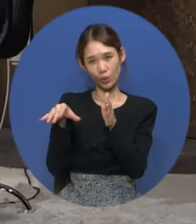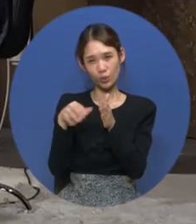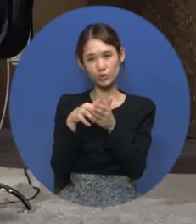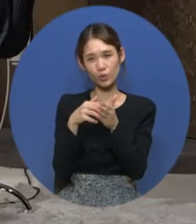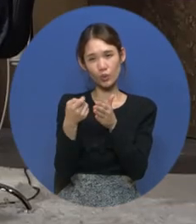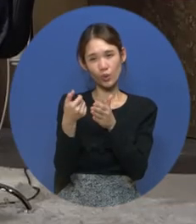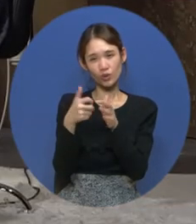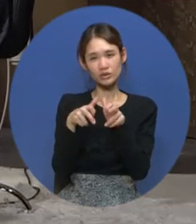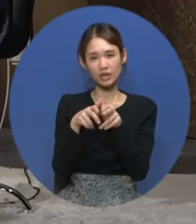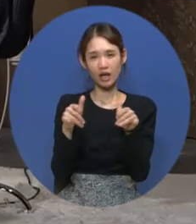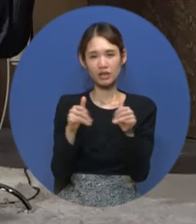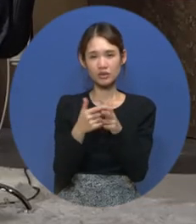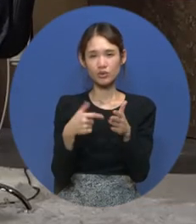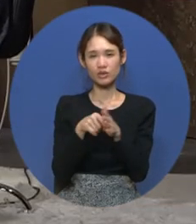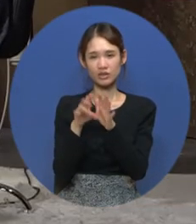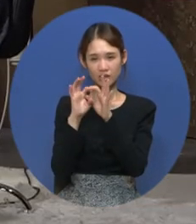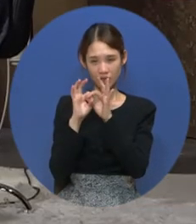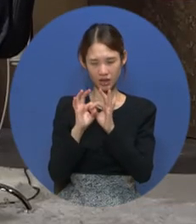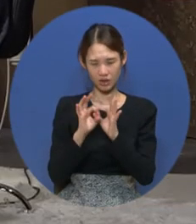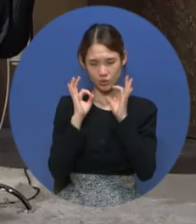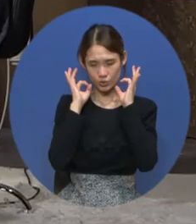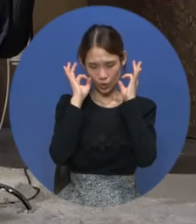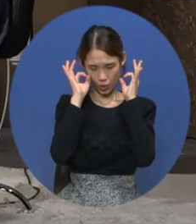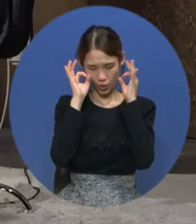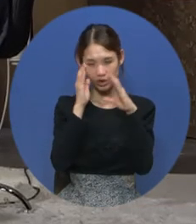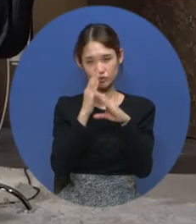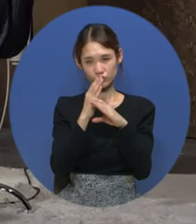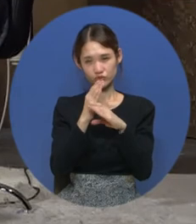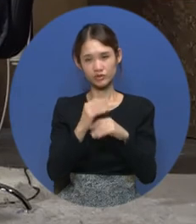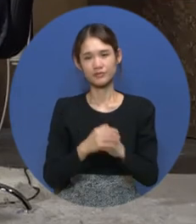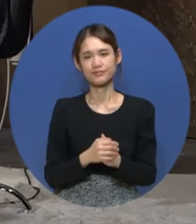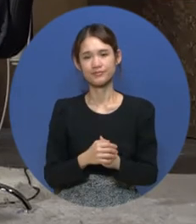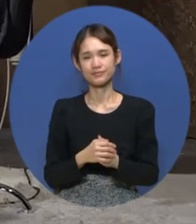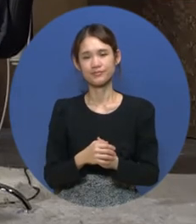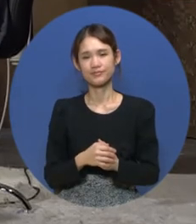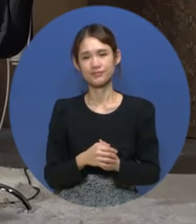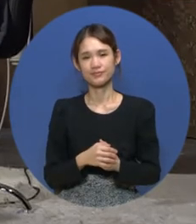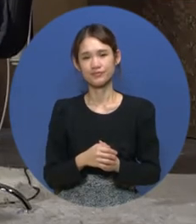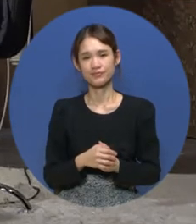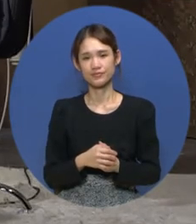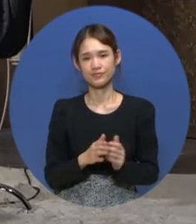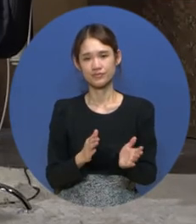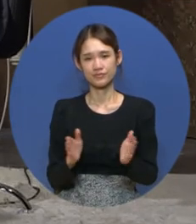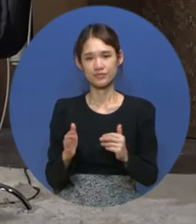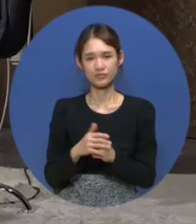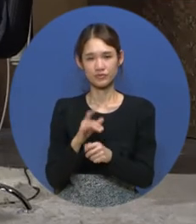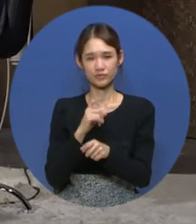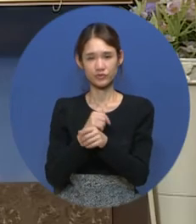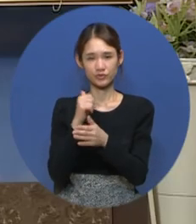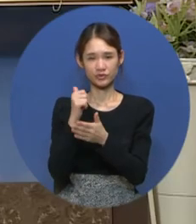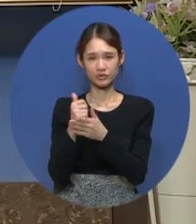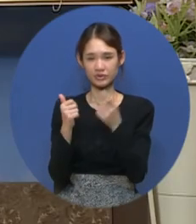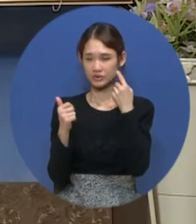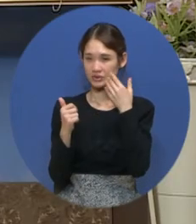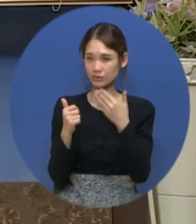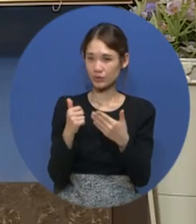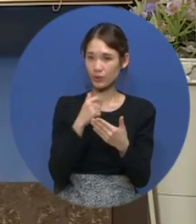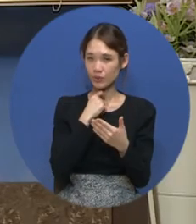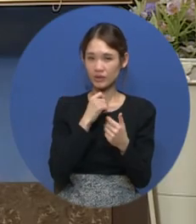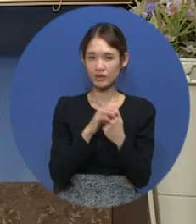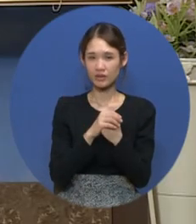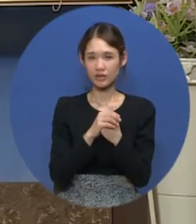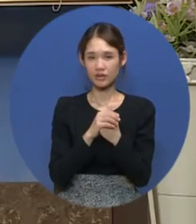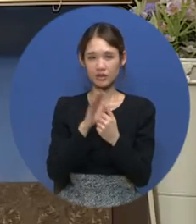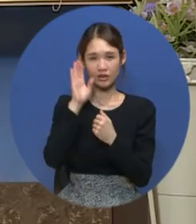좀 소수 랭 애인을 위해서 계속 노력을 해오고 계신 되거든요 근데 그렇다면은 어 고객님께 또 질문드리고